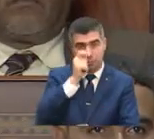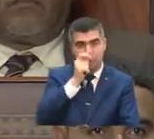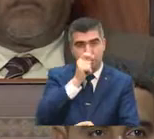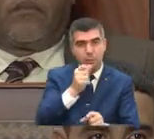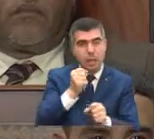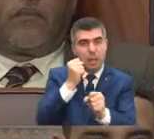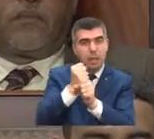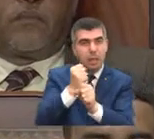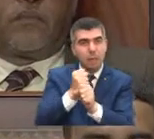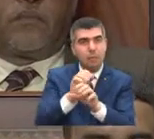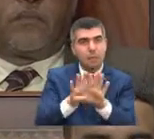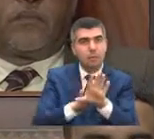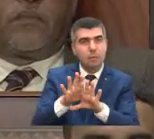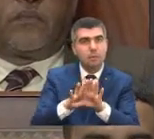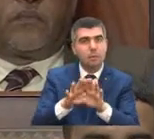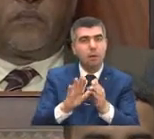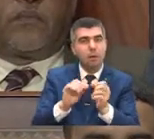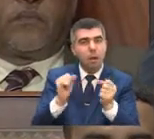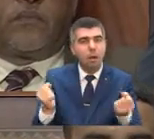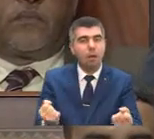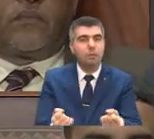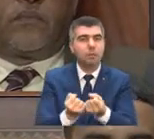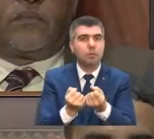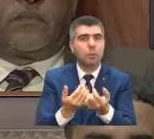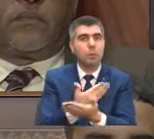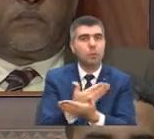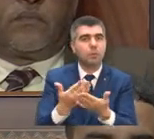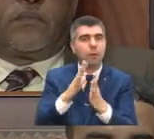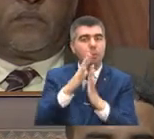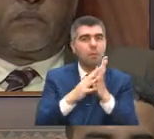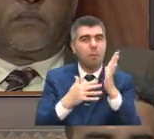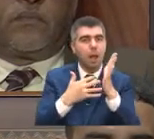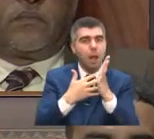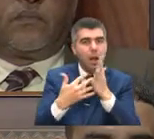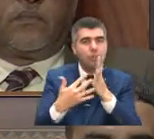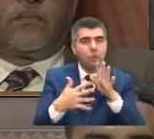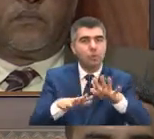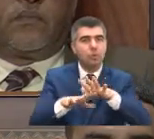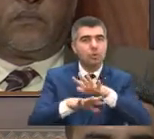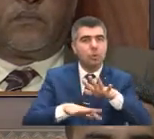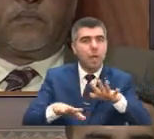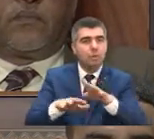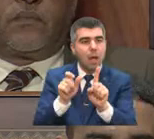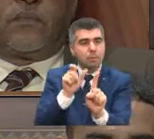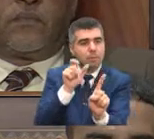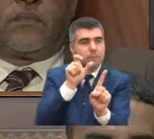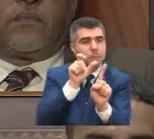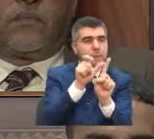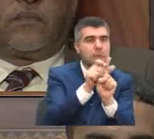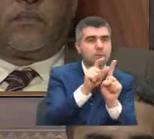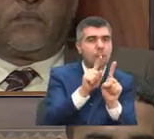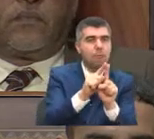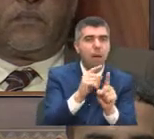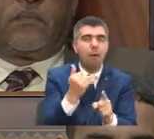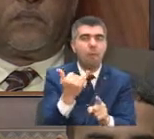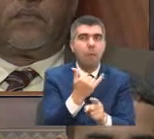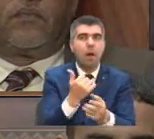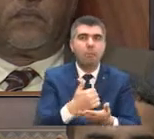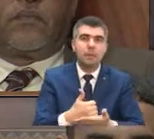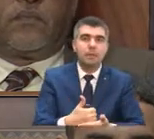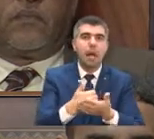التي مش أنها تحسين مردودية البرامج الاجتماعية واستهداف الفئات المستحقة للدعم